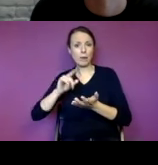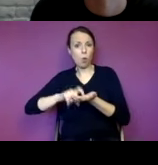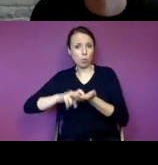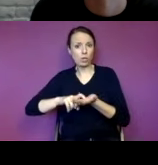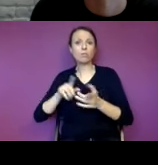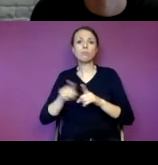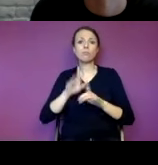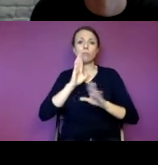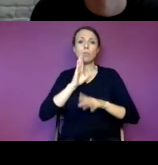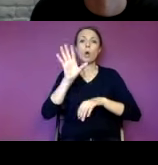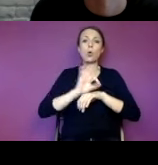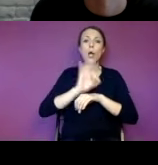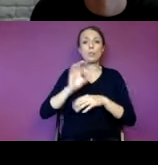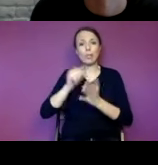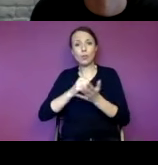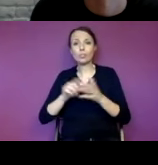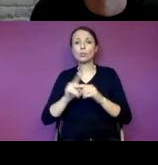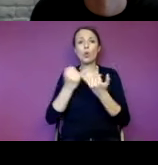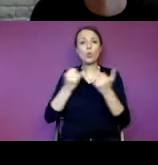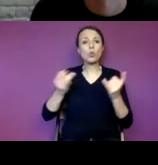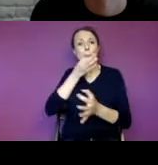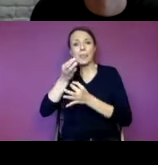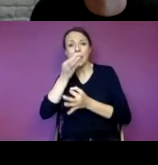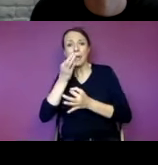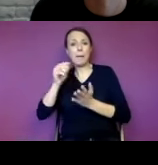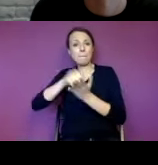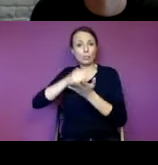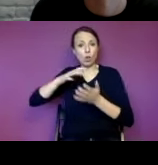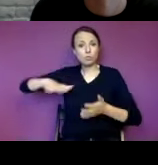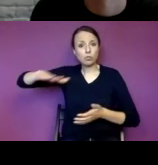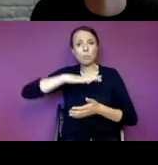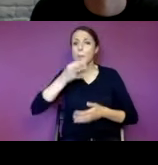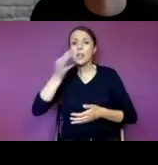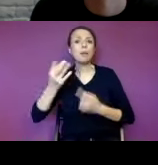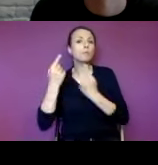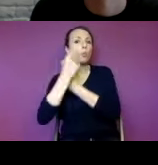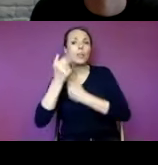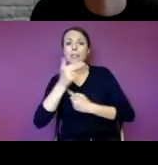a co byście myślały, w różnych częściach Mazowsza. Północne Mazowsze jest bardzo mocno